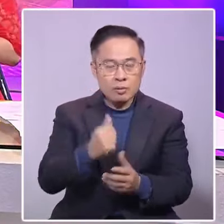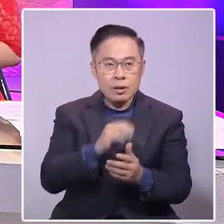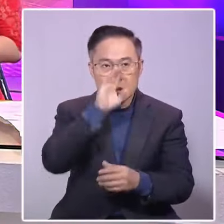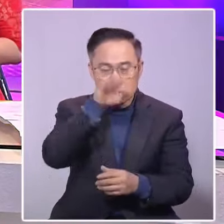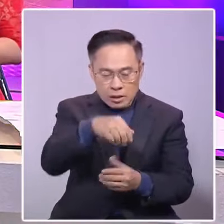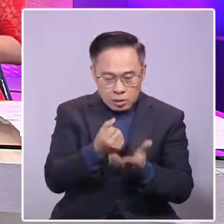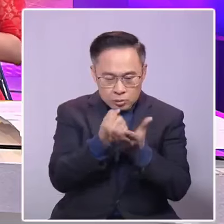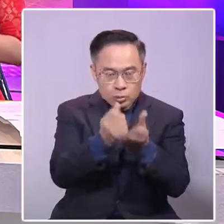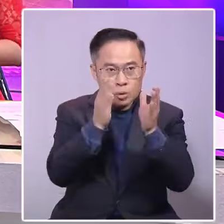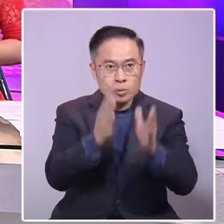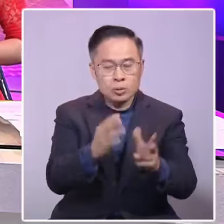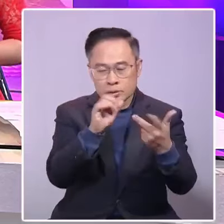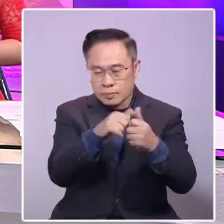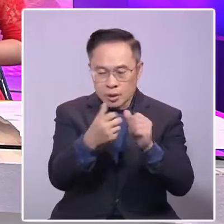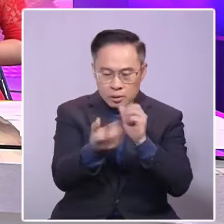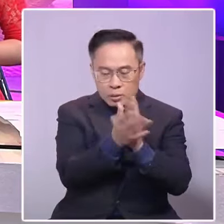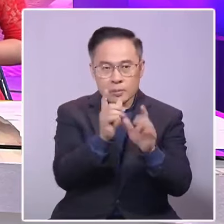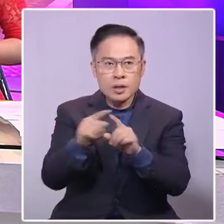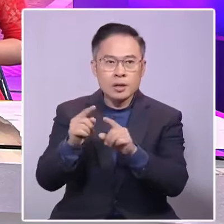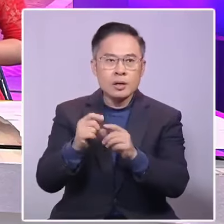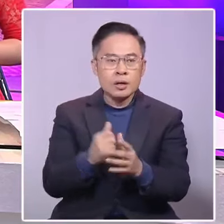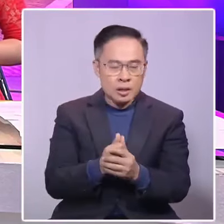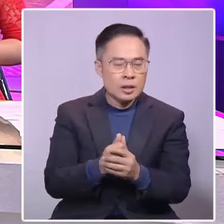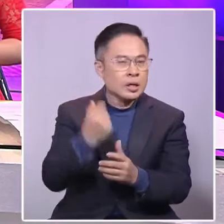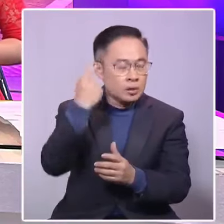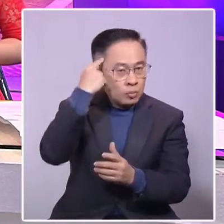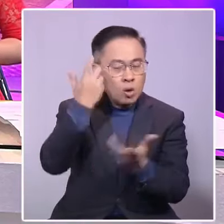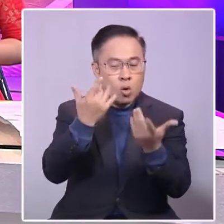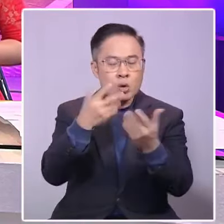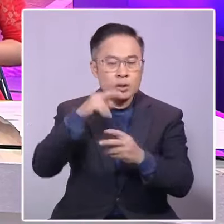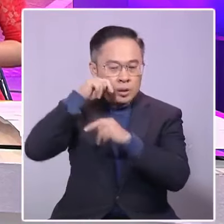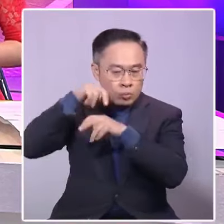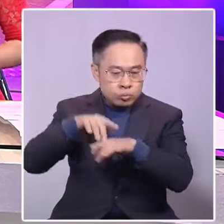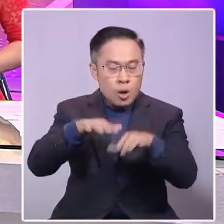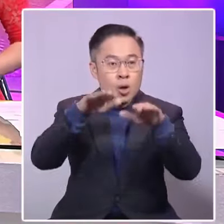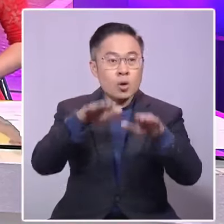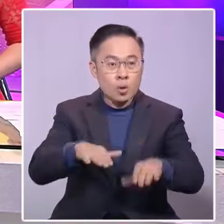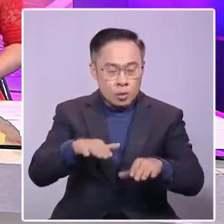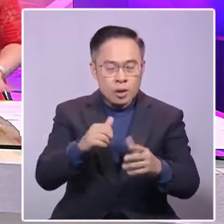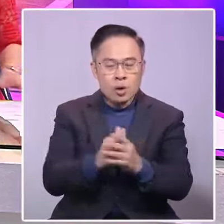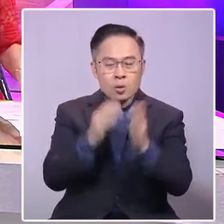ไปช่วยคนนะช่วยชีวิตคนได้โอ้โหน่าจะทำให้คนนี่อยากจะมาเที่ยวเมืองไทยกันเยอะเลยนะคะแต่ว่า